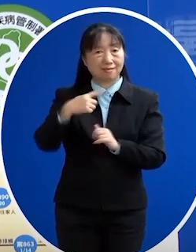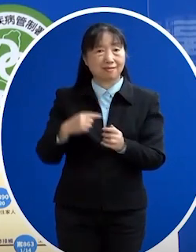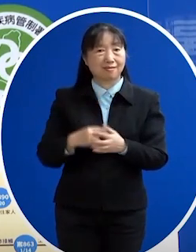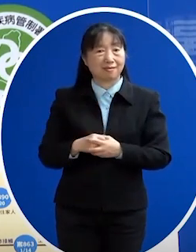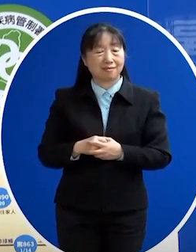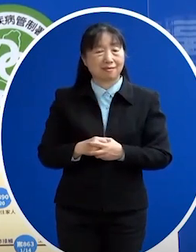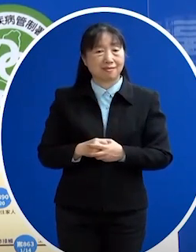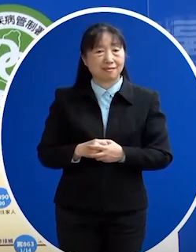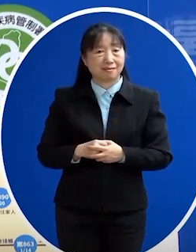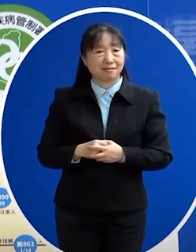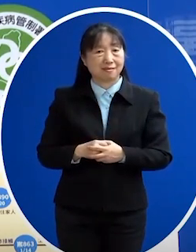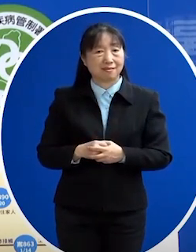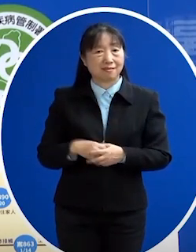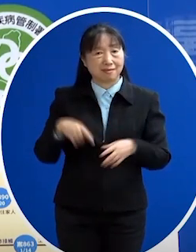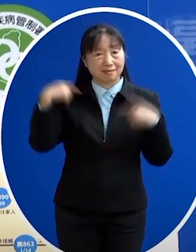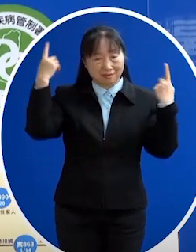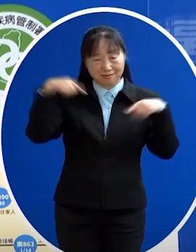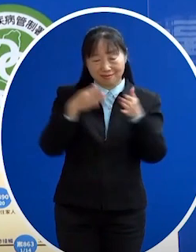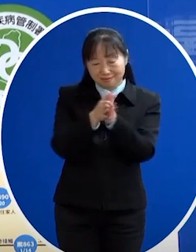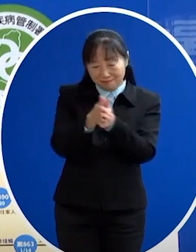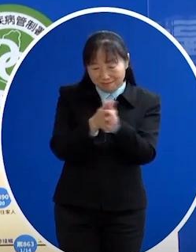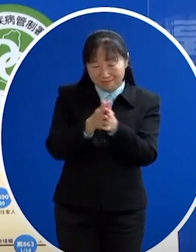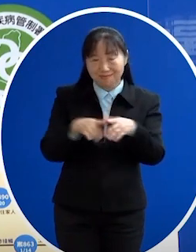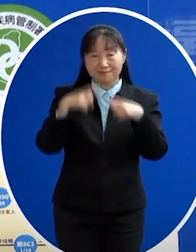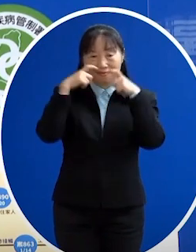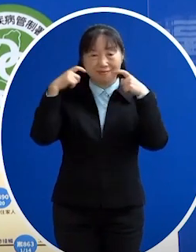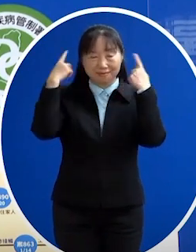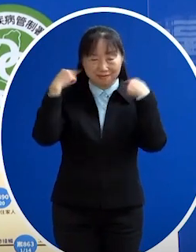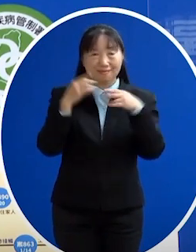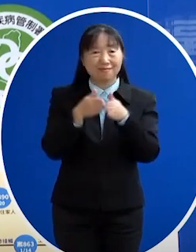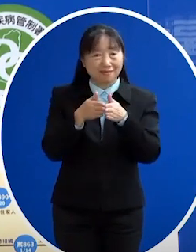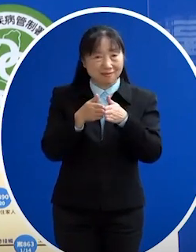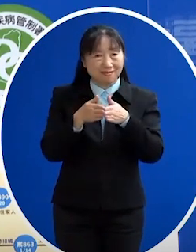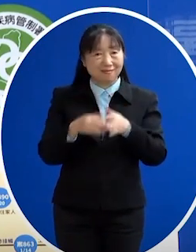要勤洗手、戴口罩，勤洗